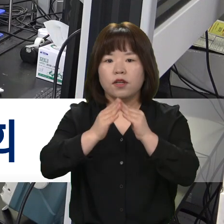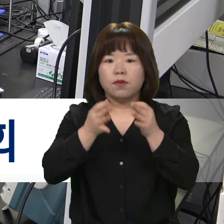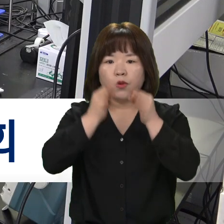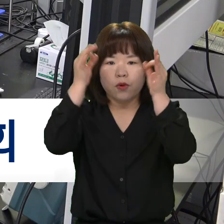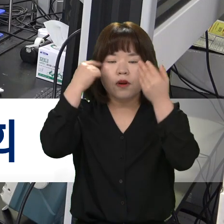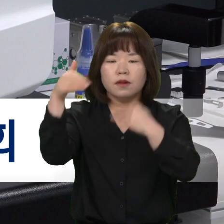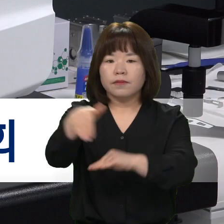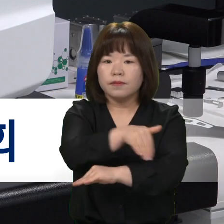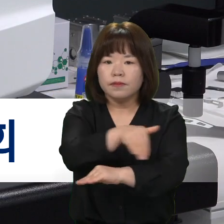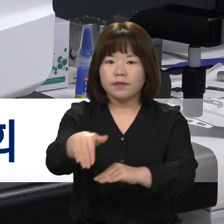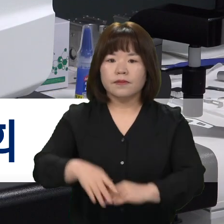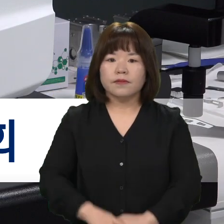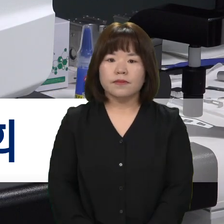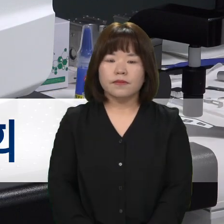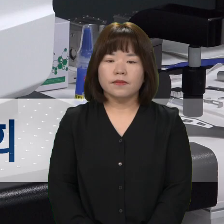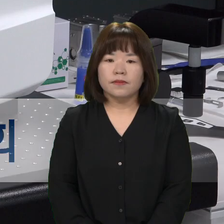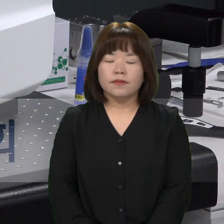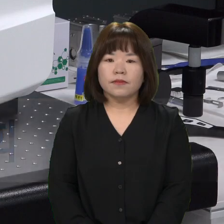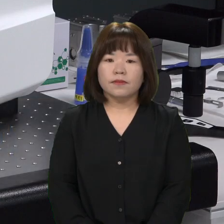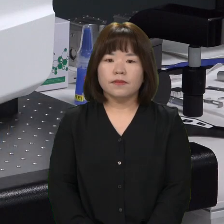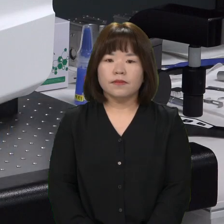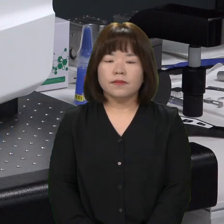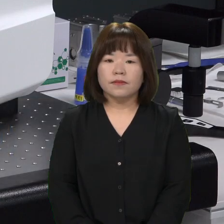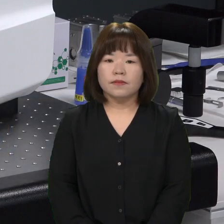최선을 다한다는 방침입니다